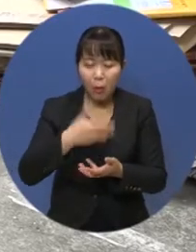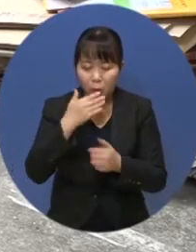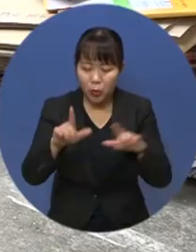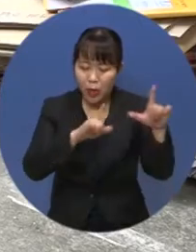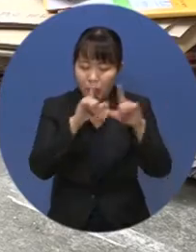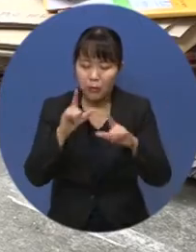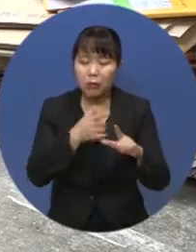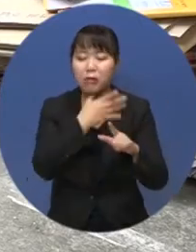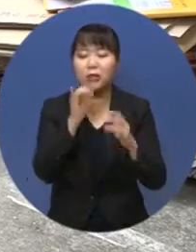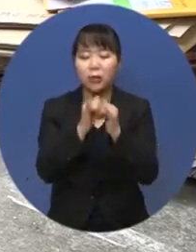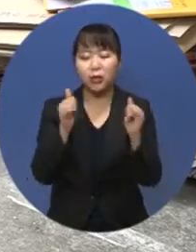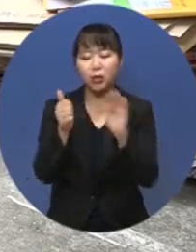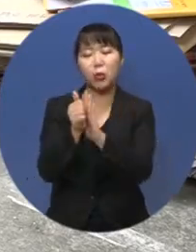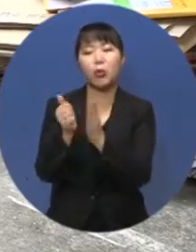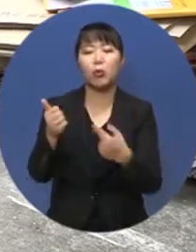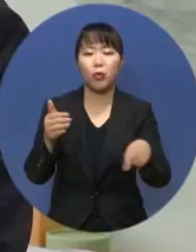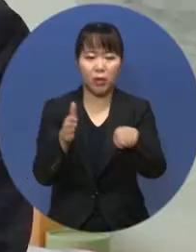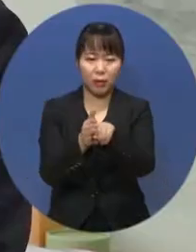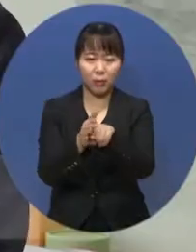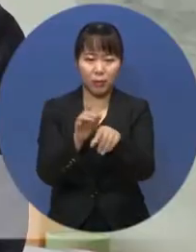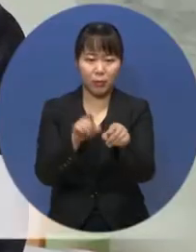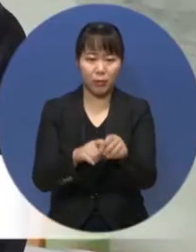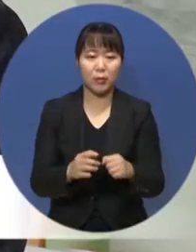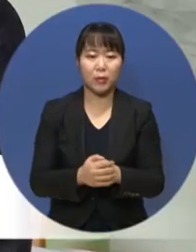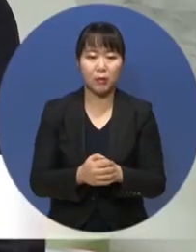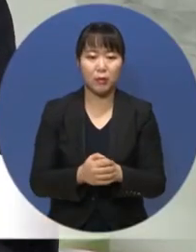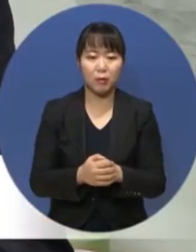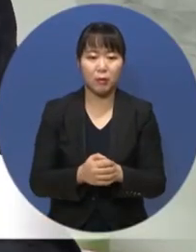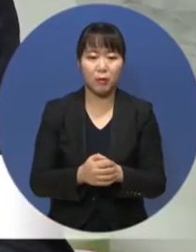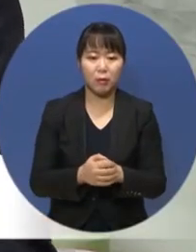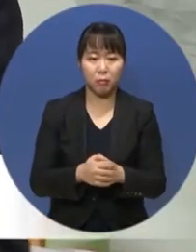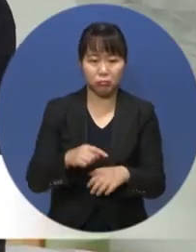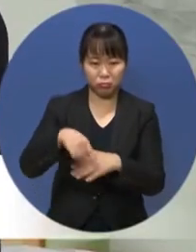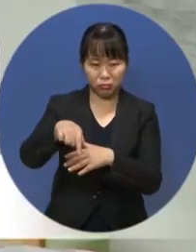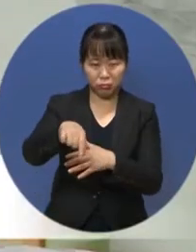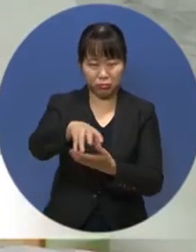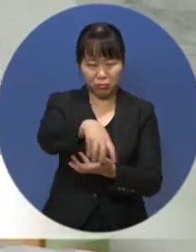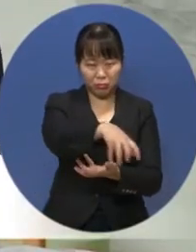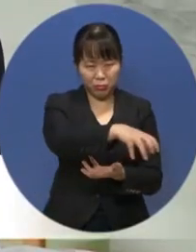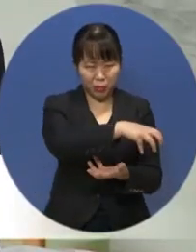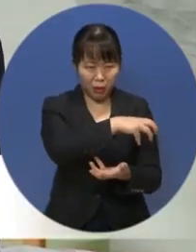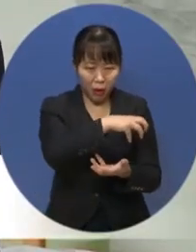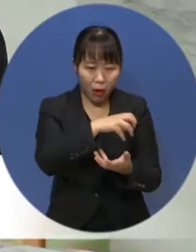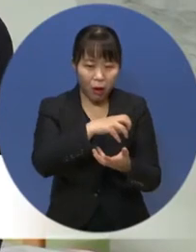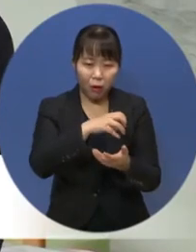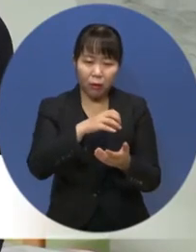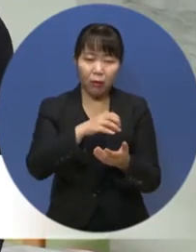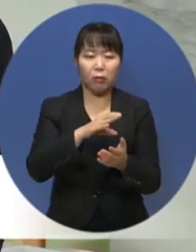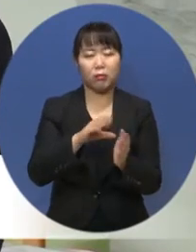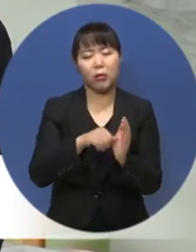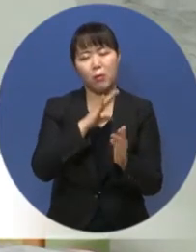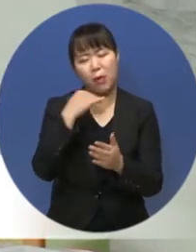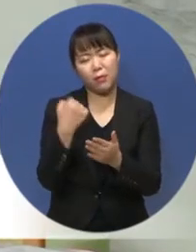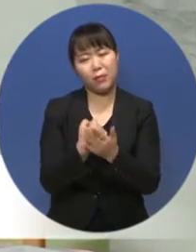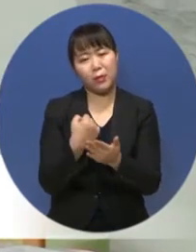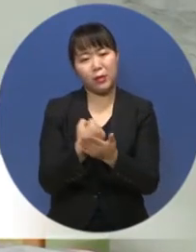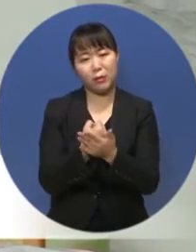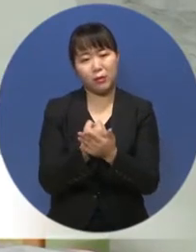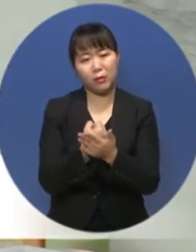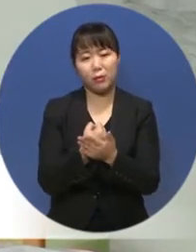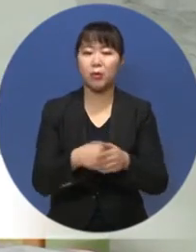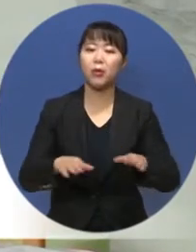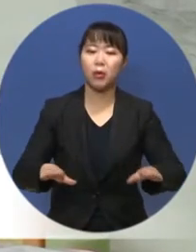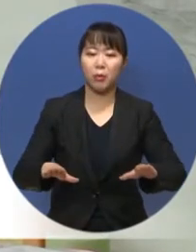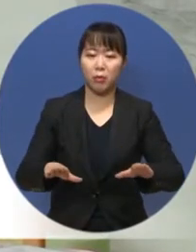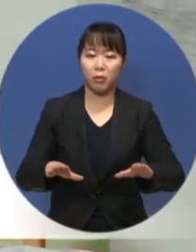어르신들을 돕기 위한 사업입니다. 이분들 아침에 이제 쓰레기 있는 데 가서 주워다 이렇게 하고 하시는데 너무 안타까운 게 이번에